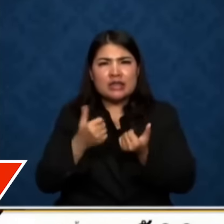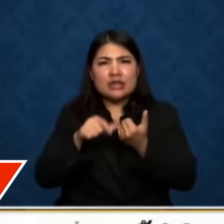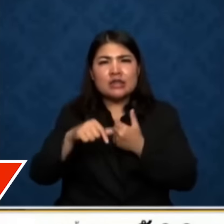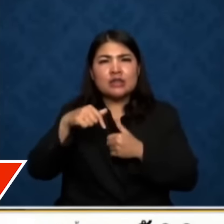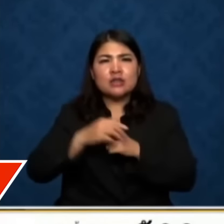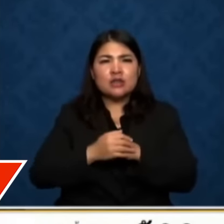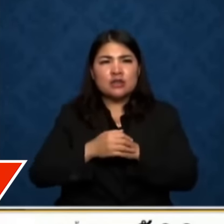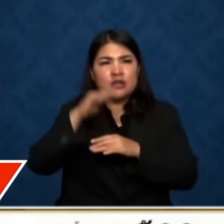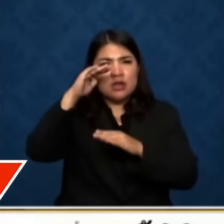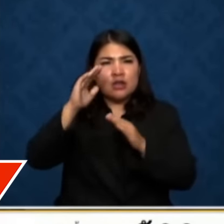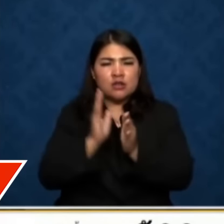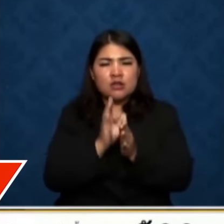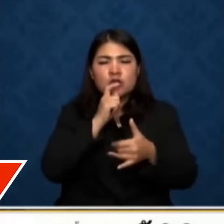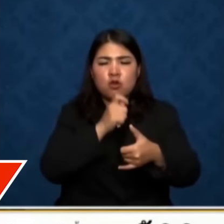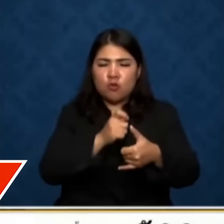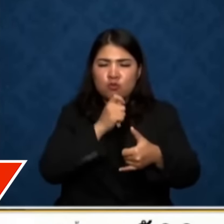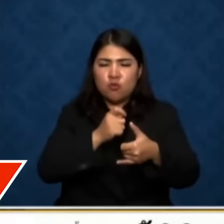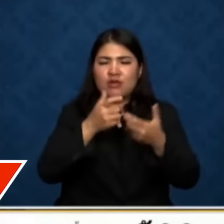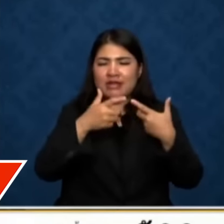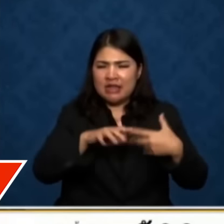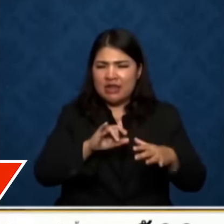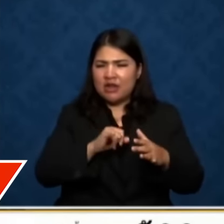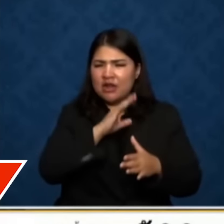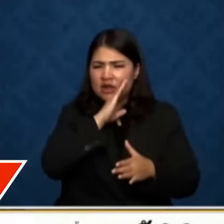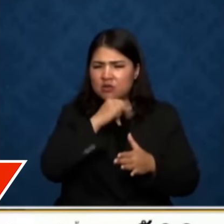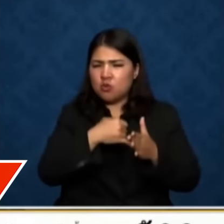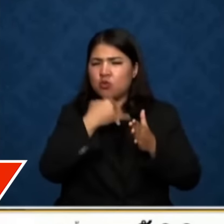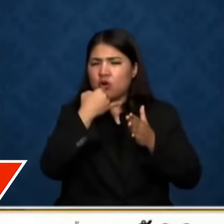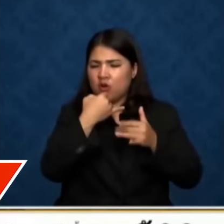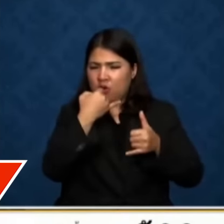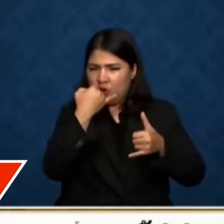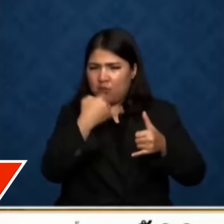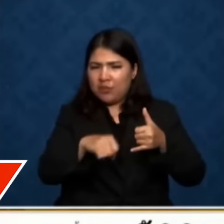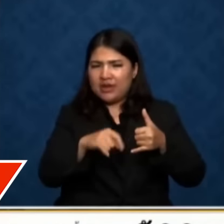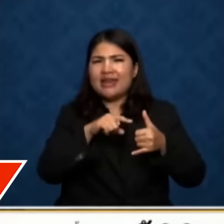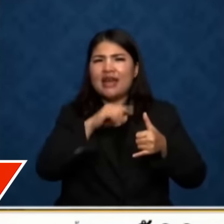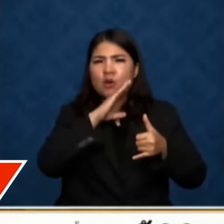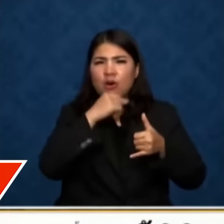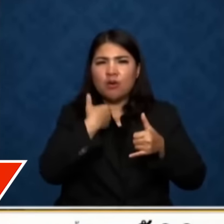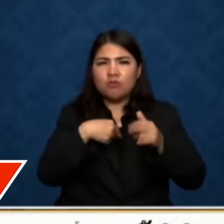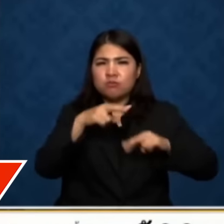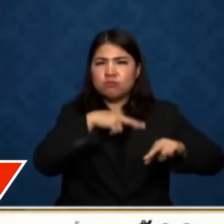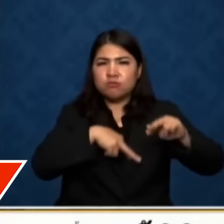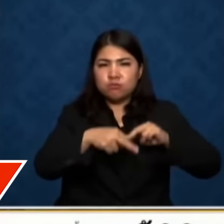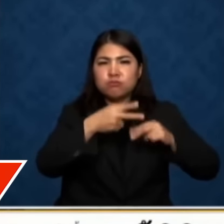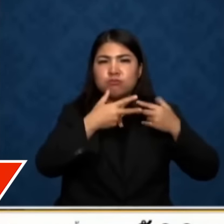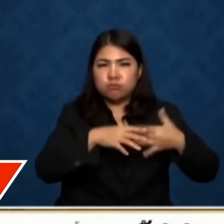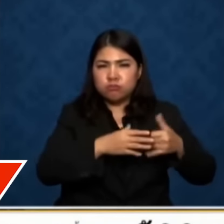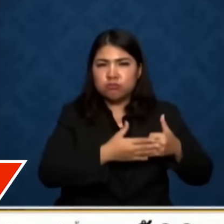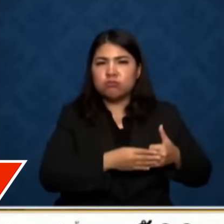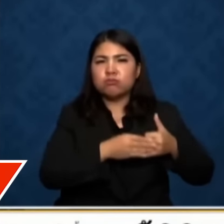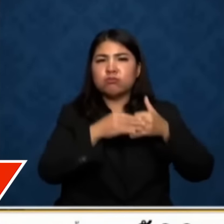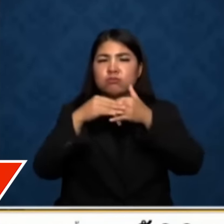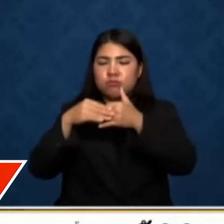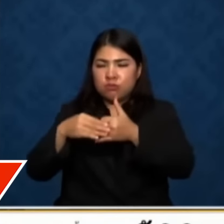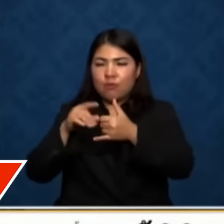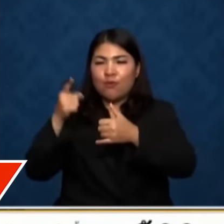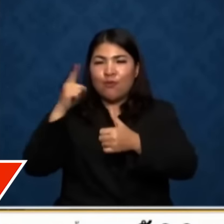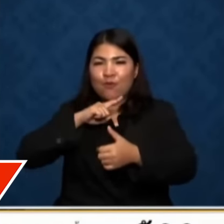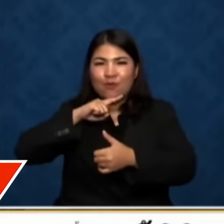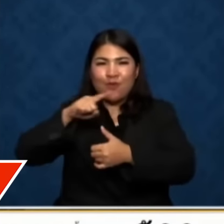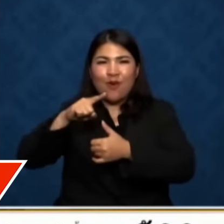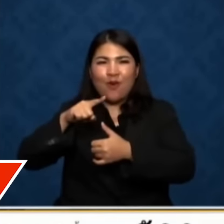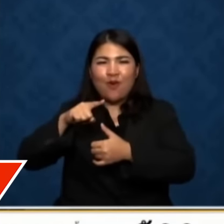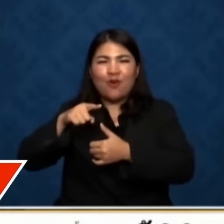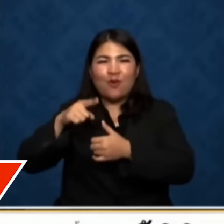ามปวิอาญาได้กระทำไปเกี่ยวความผิดที่กล่าวหาเพื่อที่ทราบข้อเท็จจริงหรือพิสูจน์ความผิดและเพื่อจะเอาตัวผู้กระทำผิดมาฟ้องลงโทษซึ่งผ